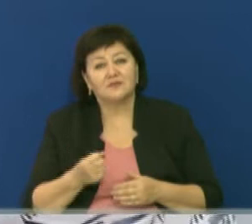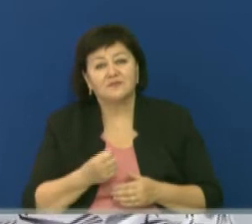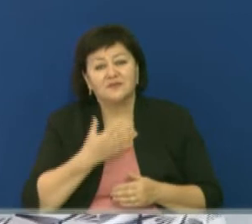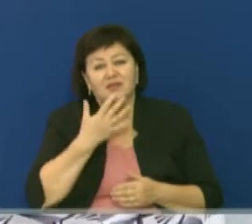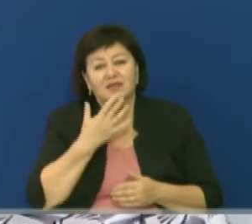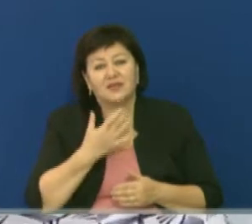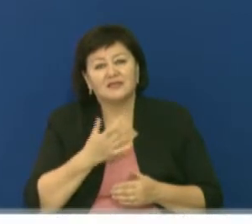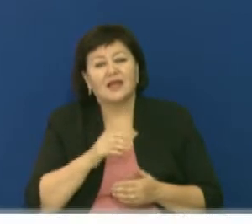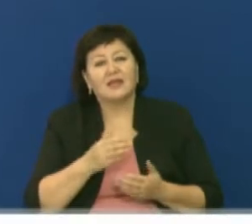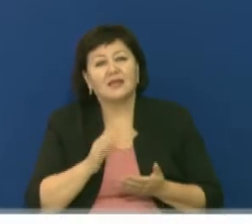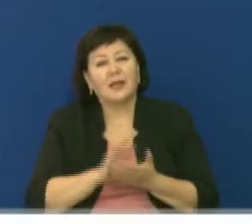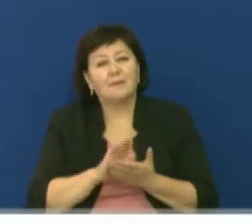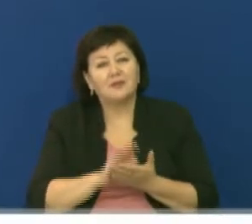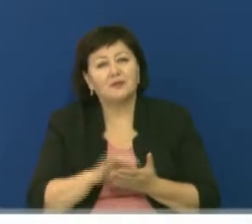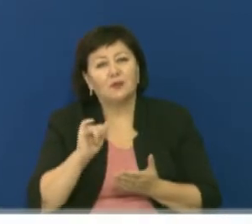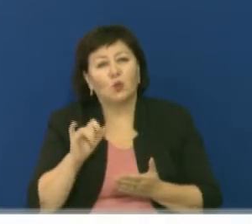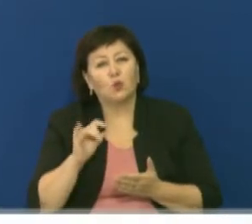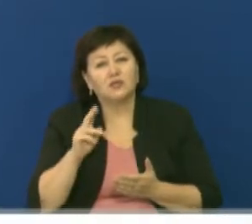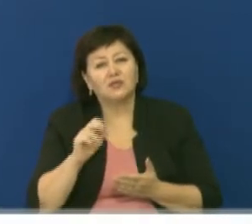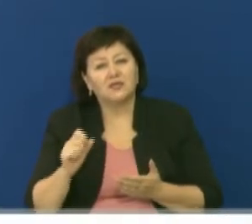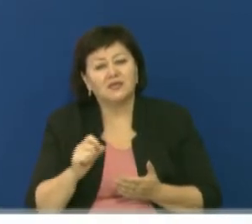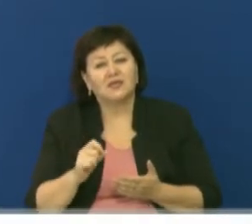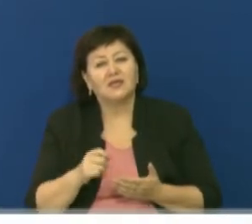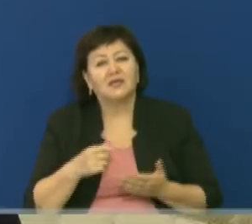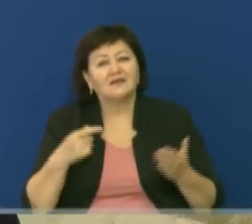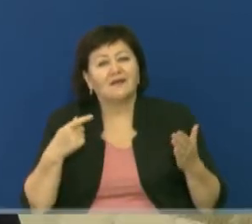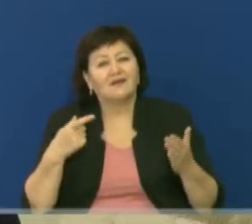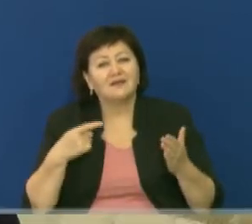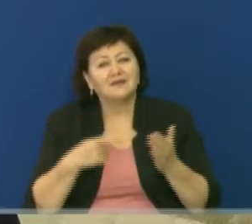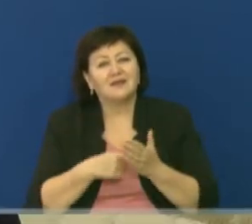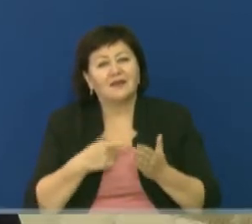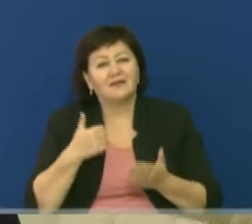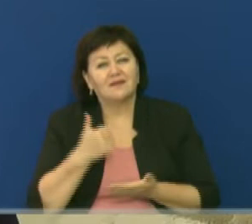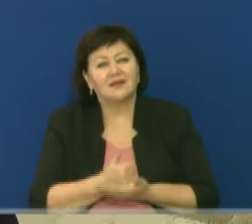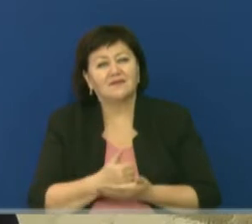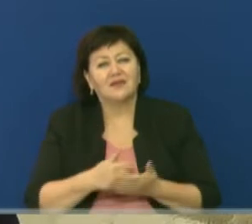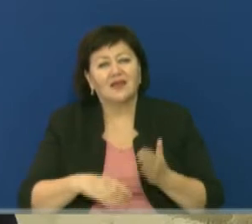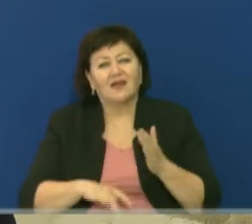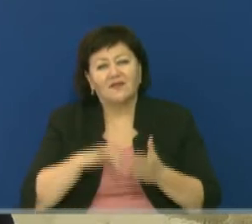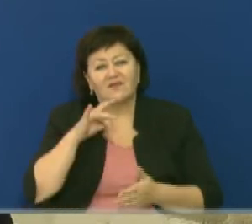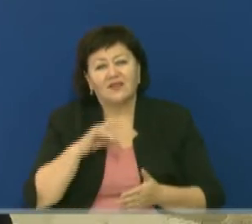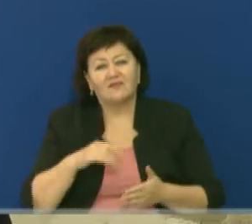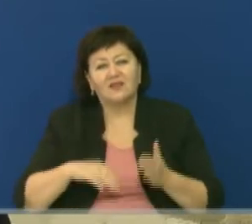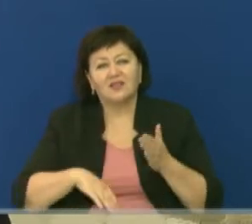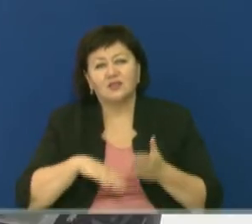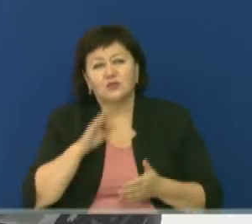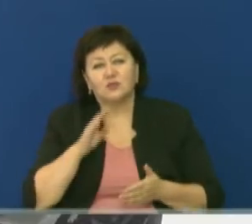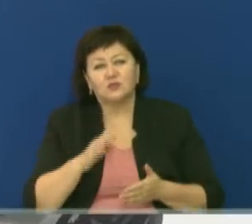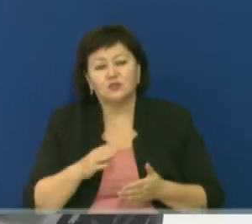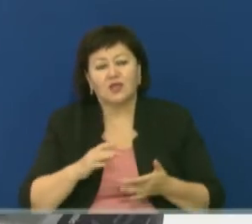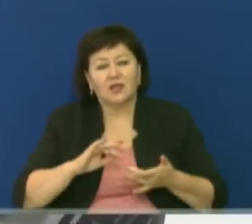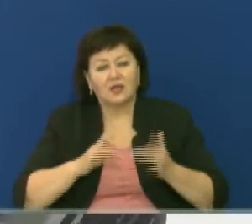Национальная премия «Уркер» проводится уже в пятый раз. Ее главная цель – выявление лучших представителей в области печати, радио, интернета